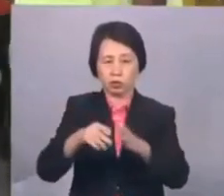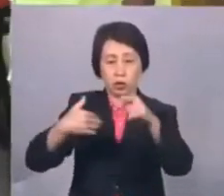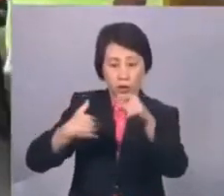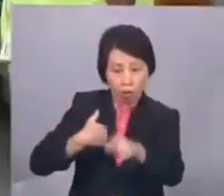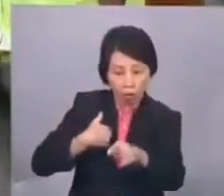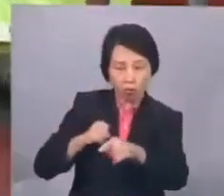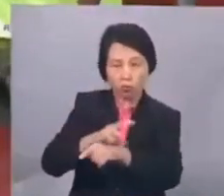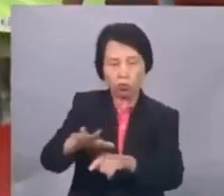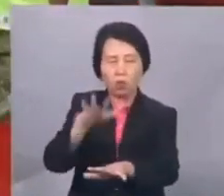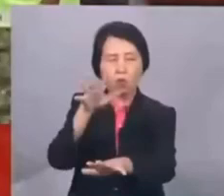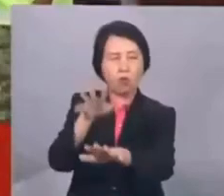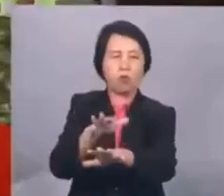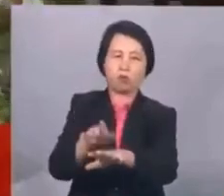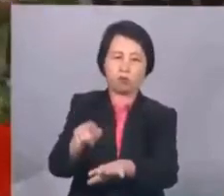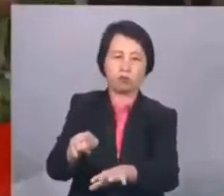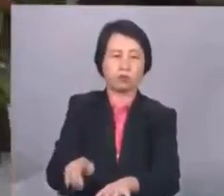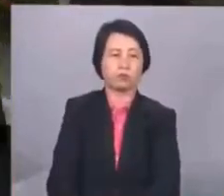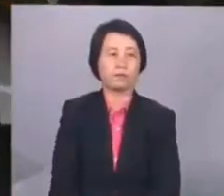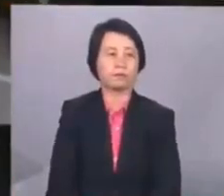terdapat jangkitan